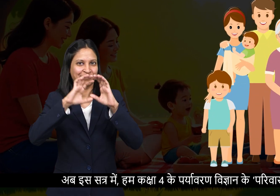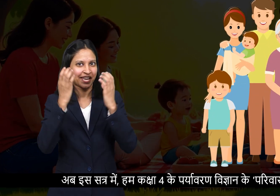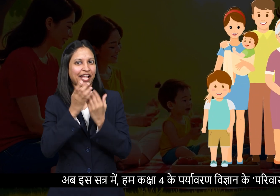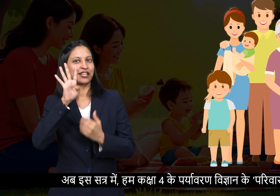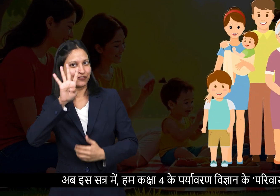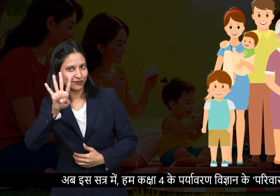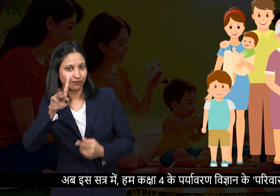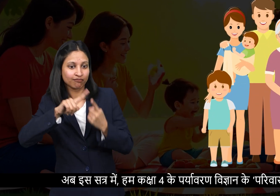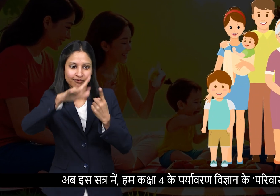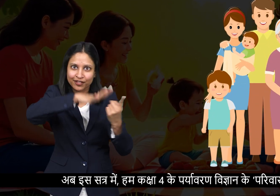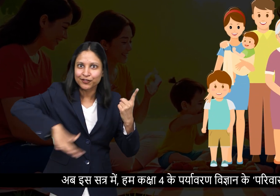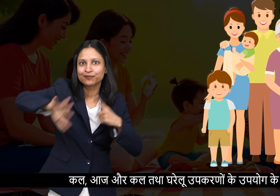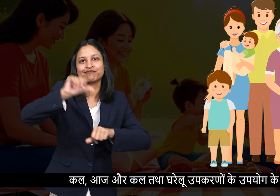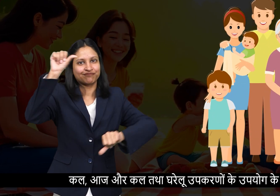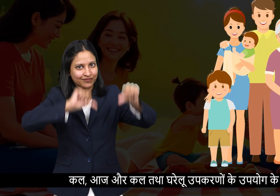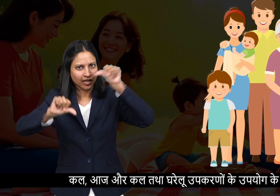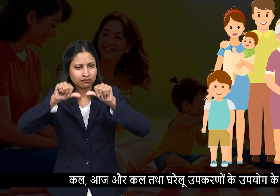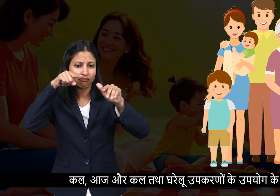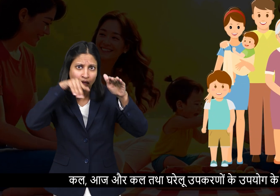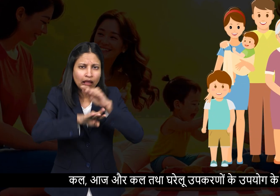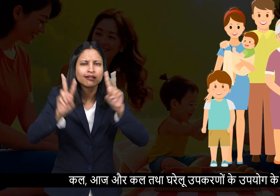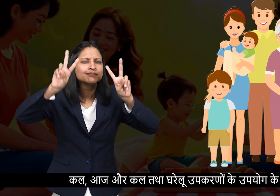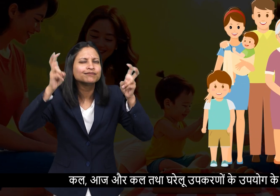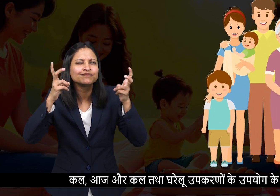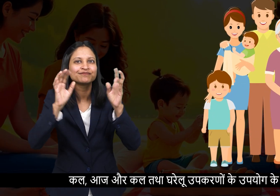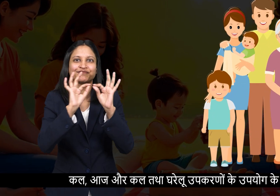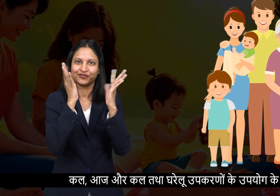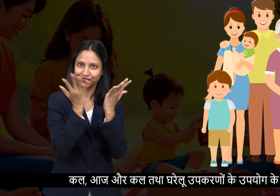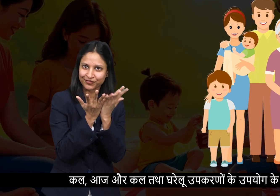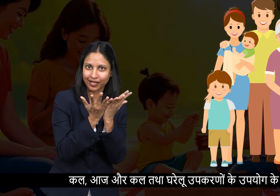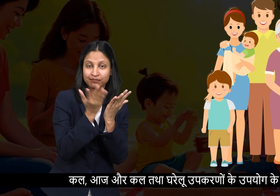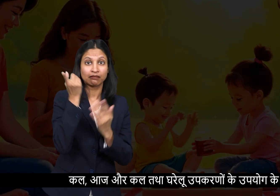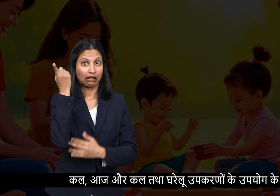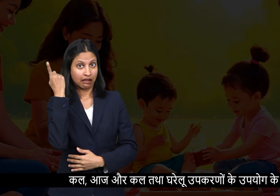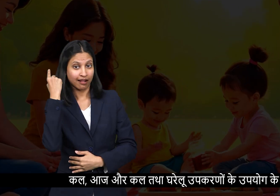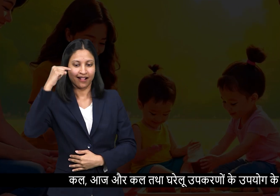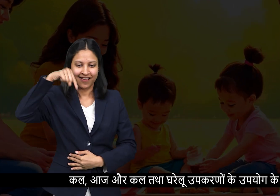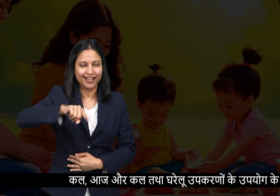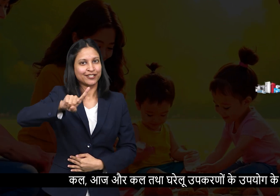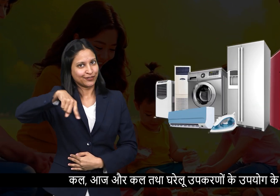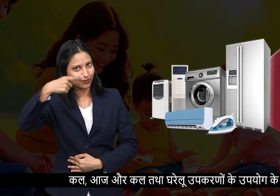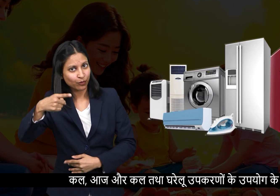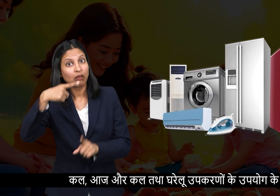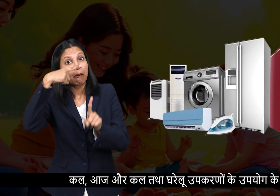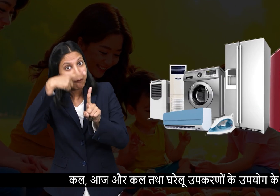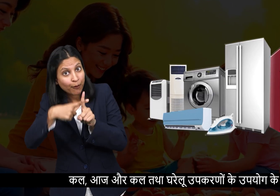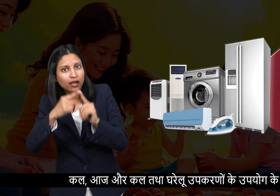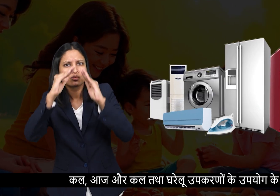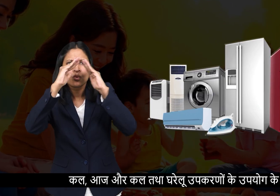विज्ञान के परिवार पाठ से परिवार, कल, आज और कल तथा घरेलू उपकरणों के उपयोग के बारे में जानेंगे।